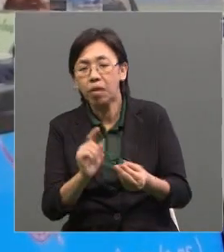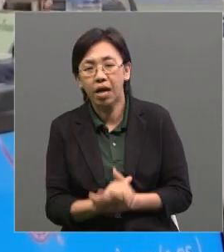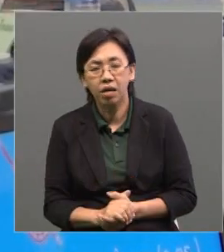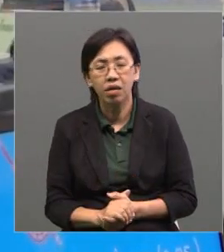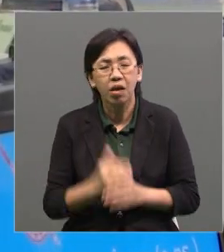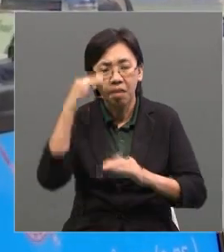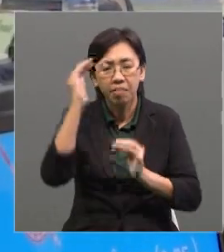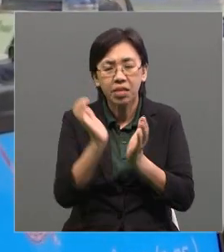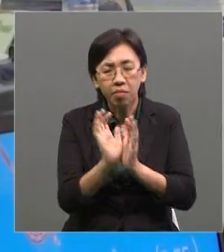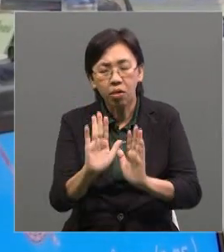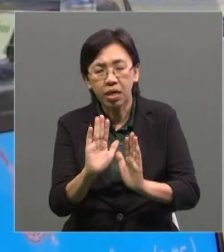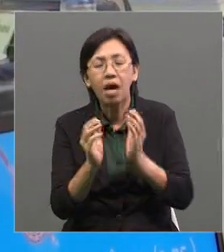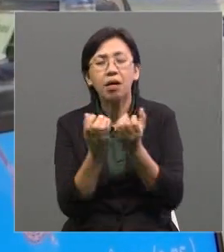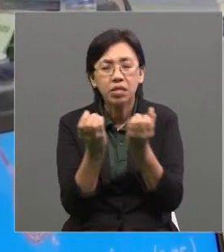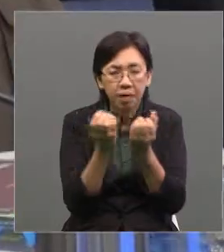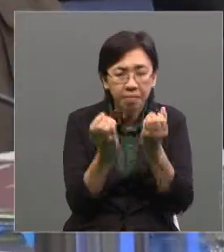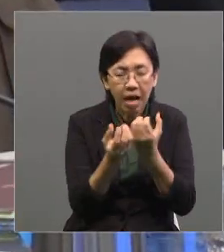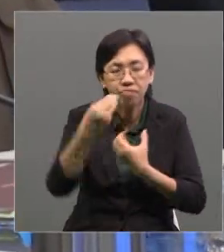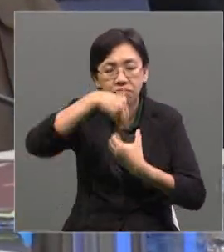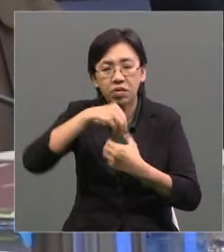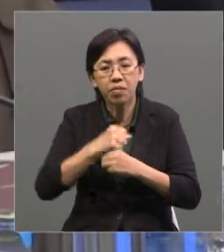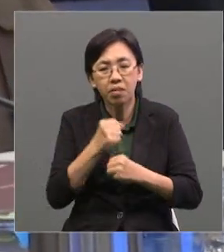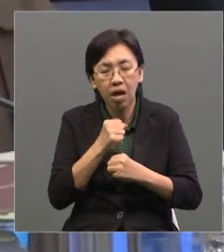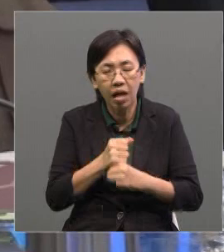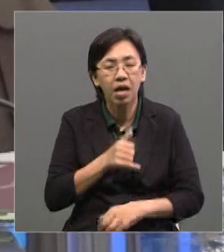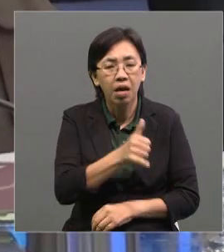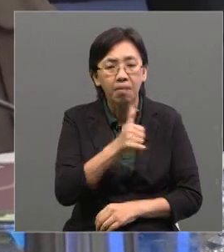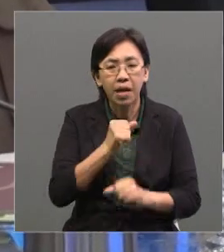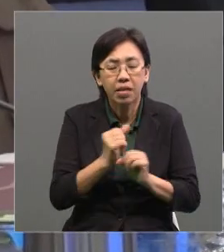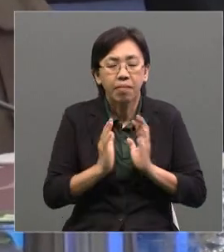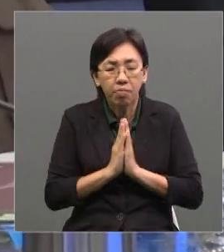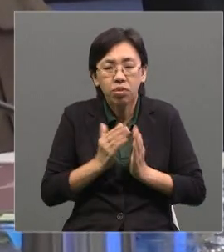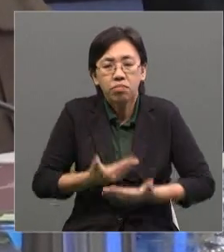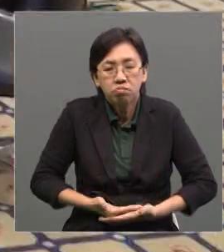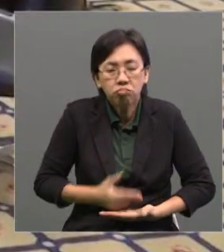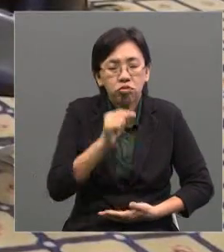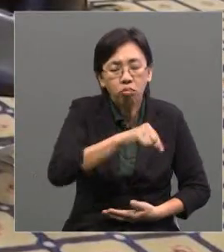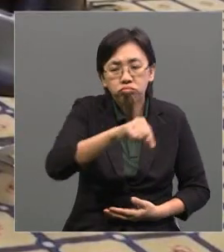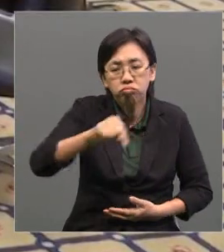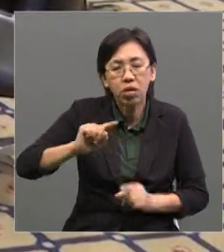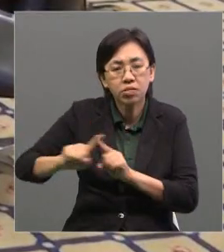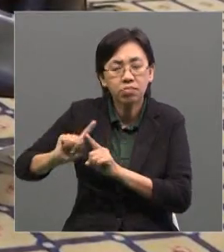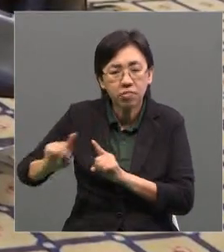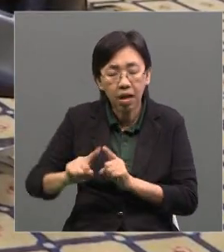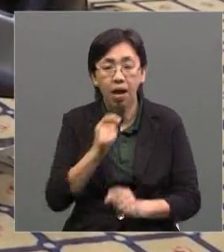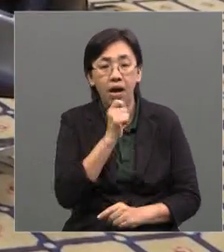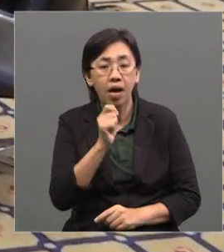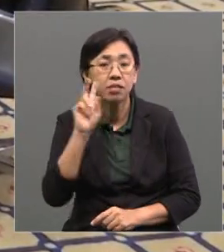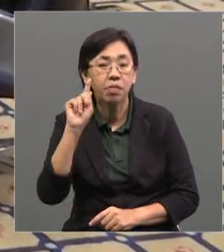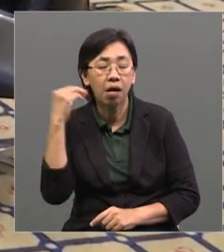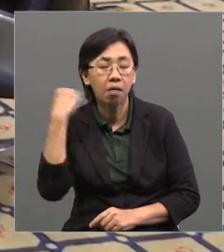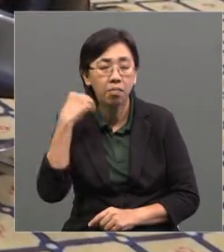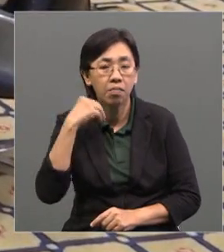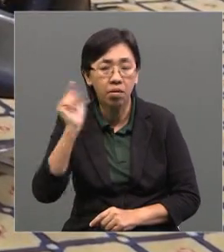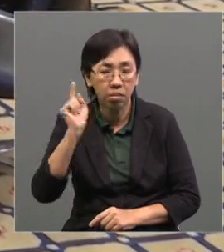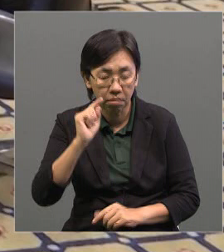มักจะเป็นตำรวจที่ใช้หลักธรรมในการทำงานแล้วก็จะเดินสายปฏิบัติธรรมตามสถานที่ต่างๆท่านเคยให้สัมภาษณ์กับสื่อบางสื่อนะ